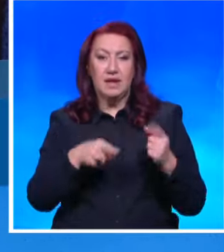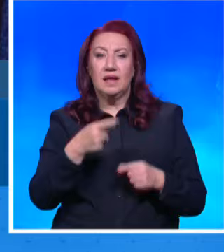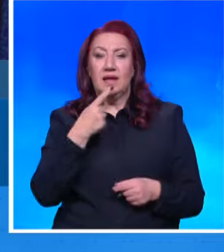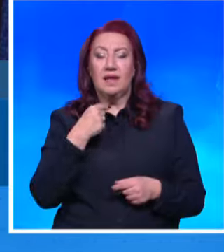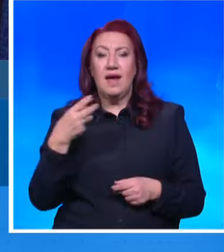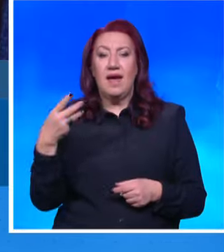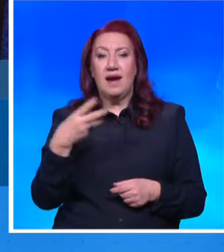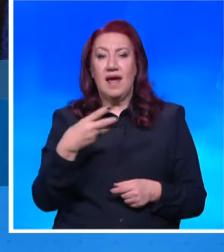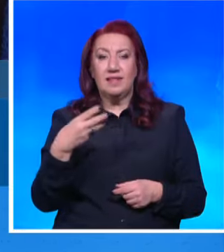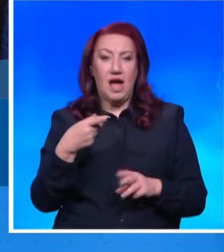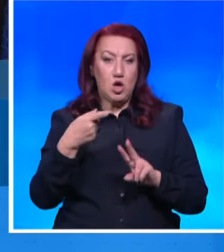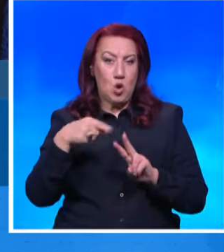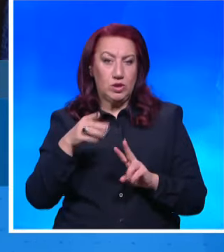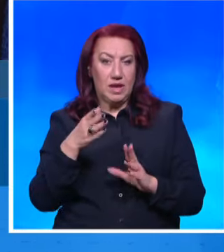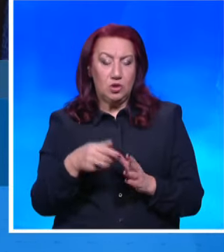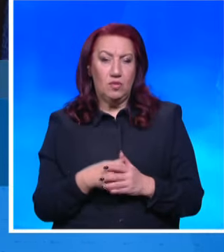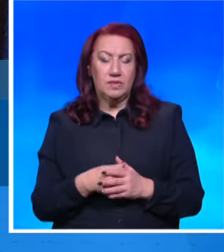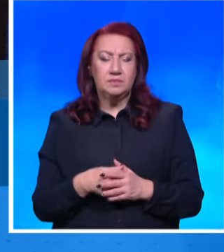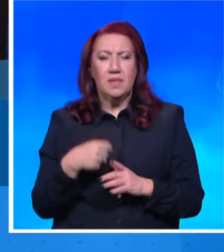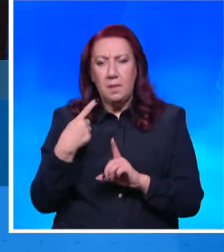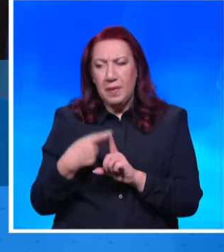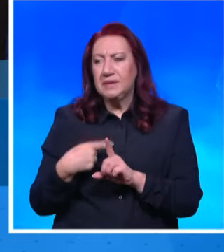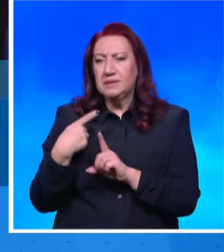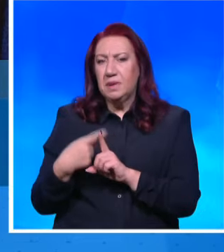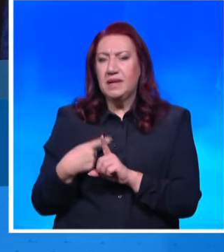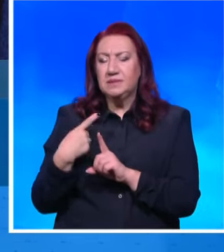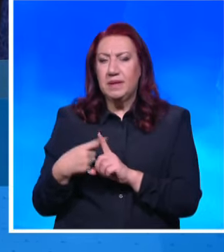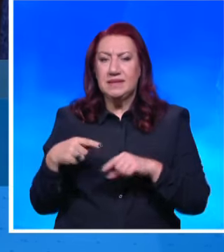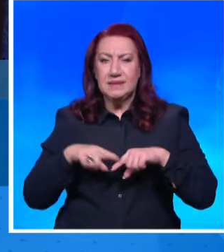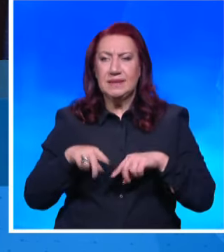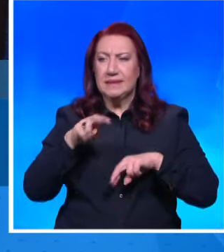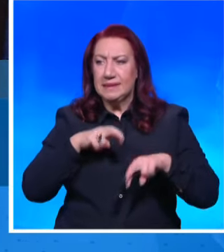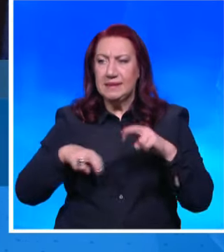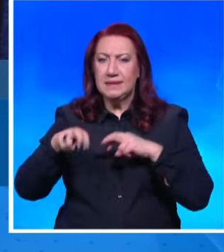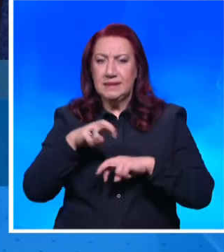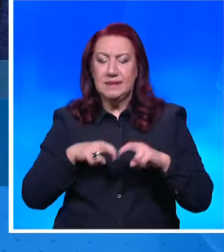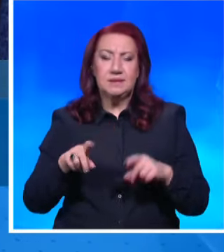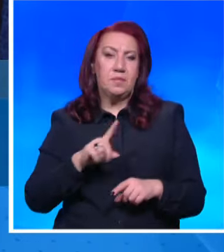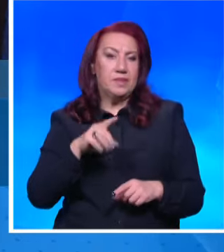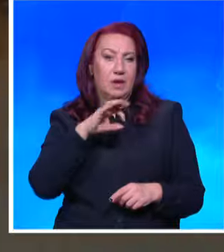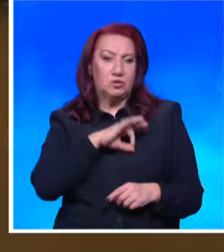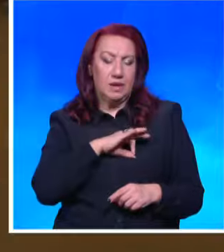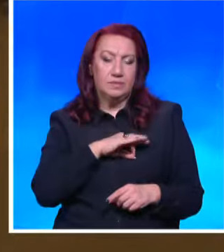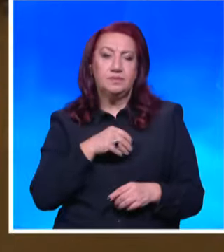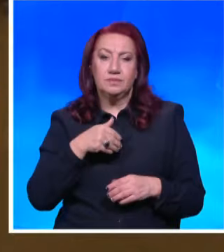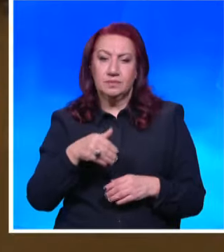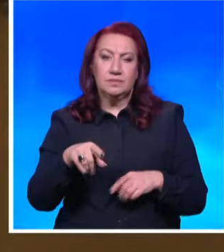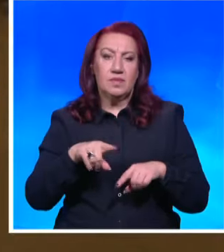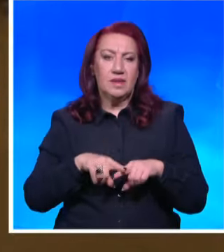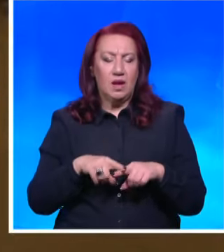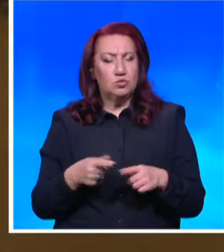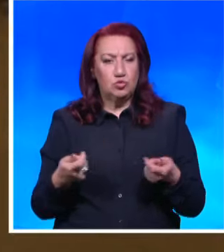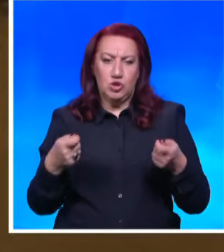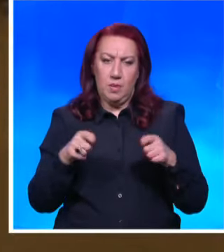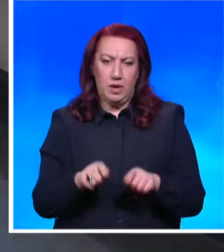В продължение на месеци съдът се опитваше да я открие, но без успех. А делото върви към финал и на втора